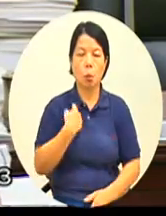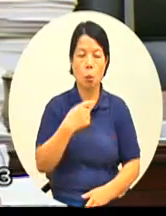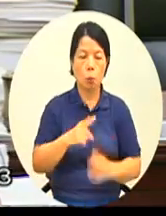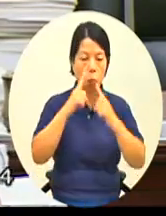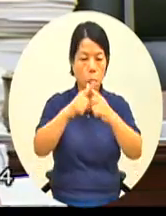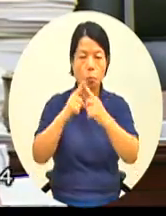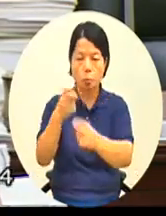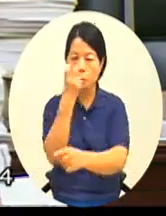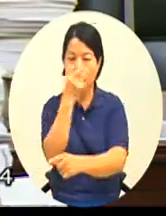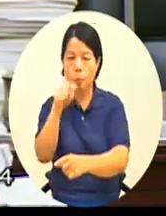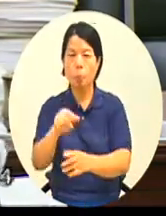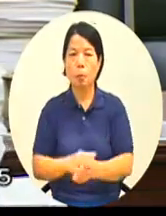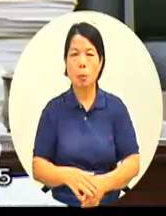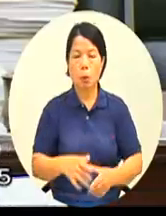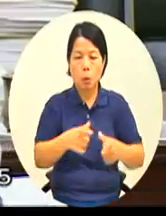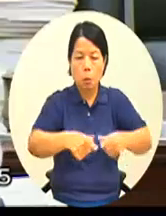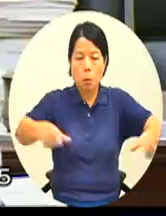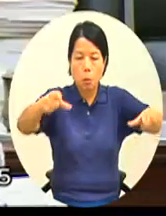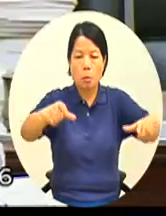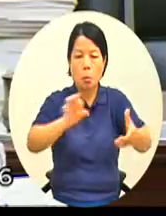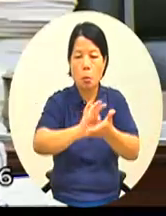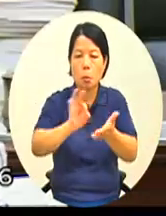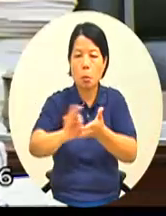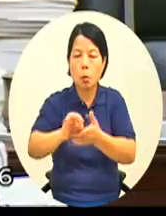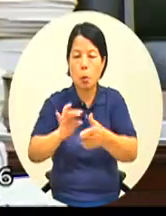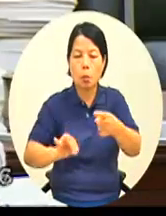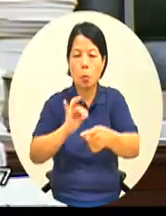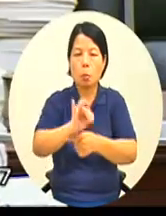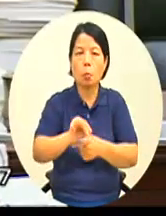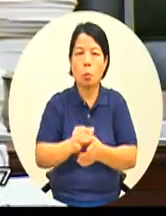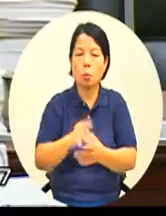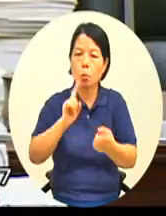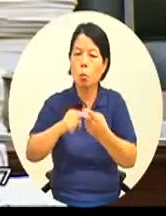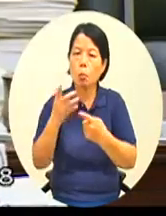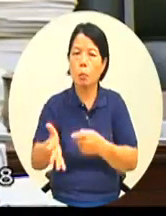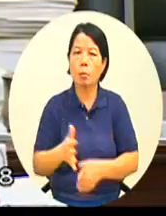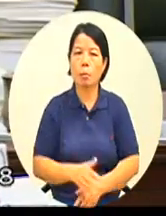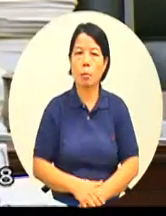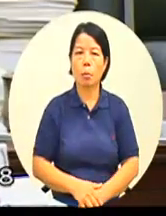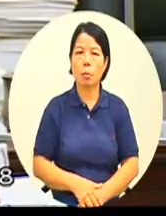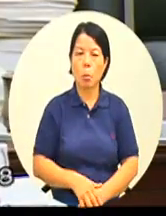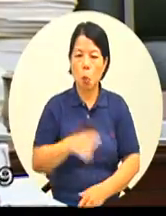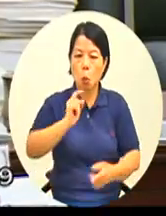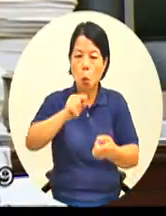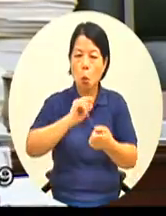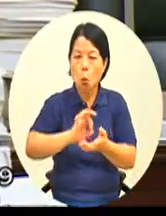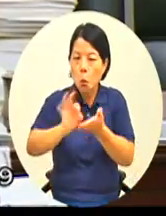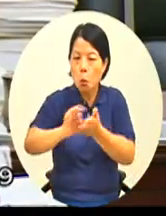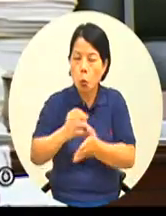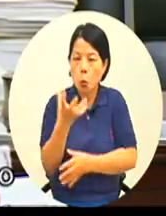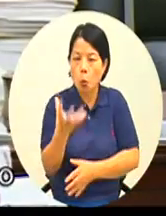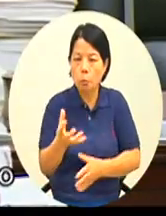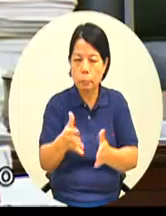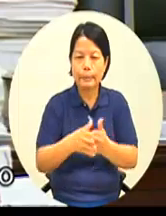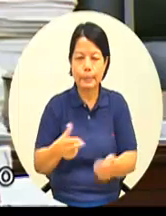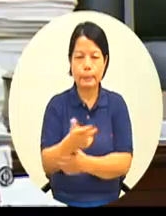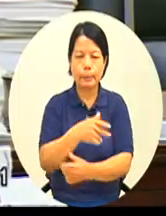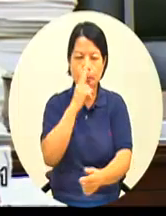家尿片使用率合不合理。尿片使用不合理，就是虐待老人嘛。